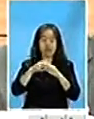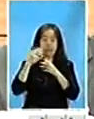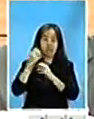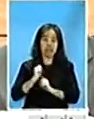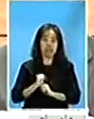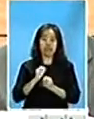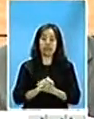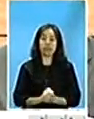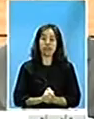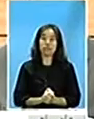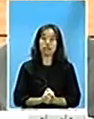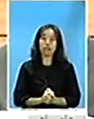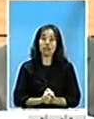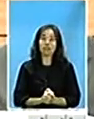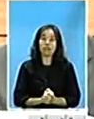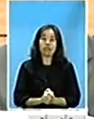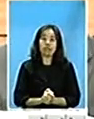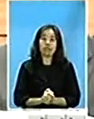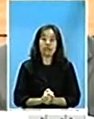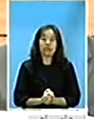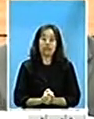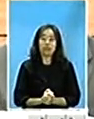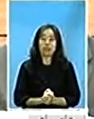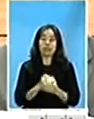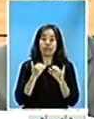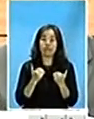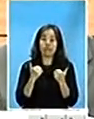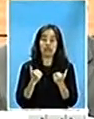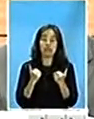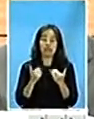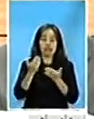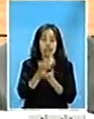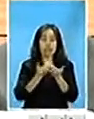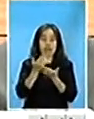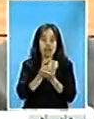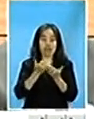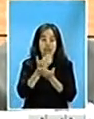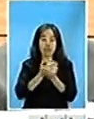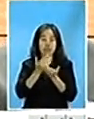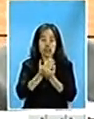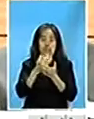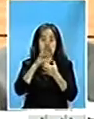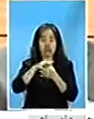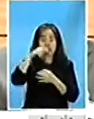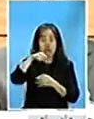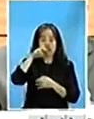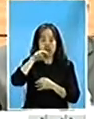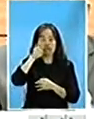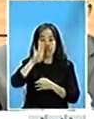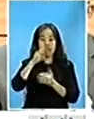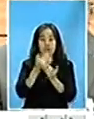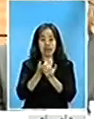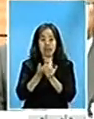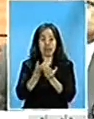ตย์ท่านประธานครับวันนี้เรามาร่วมกันพิจารณาร่างพระราชบัญญัติงบประมาณรายจ่ายประ